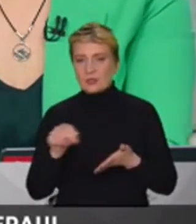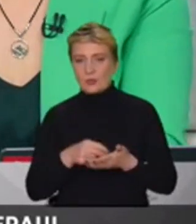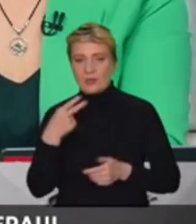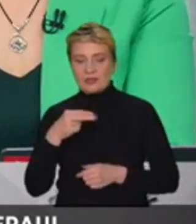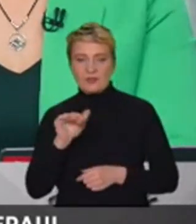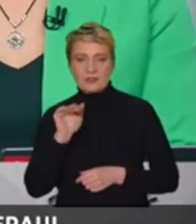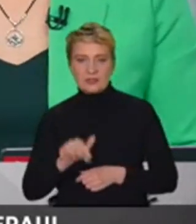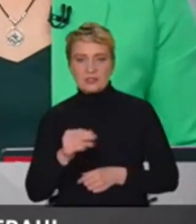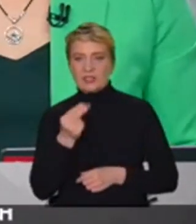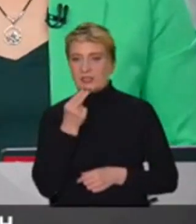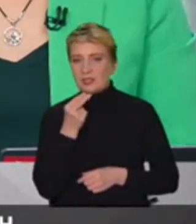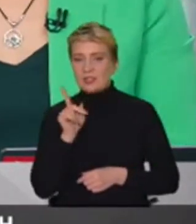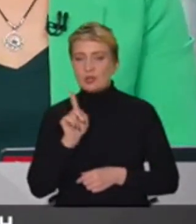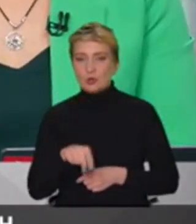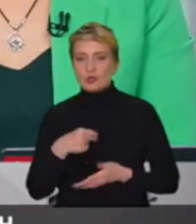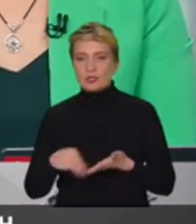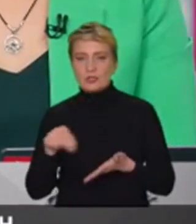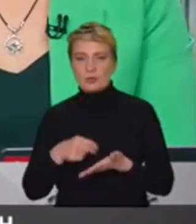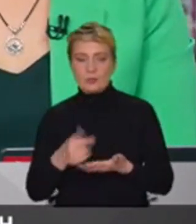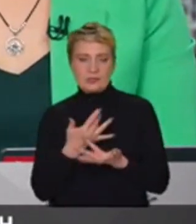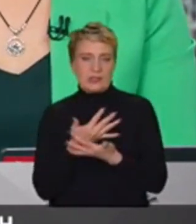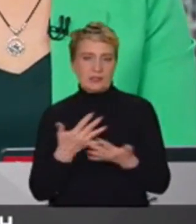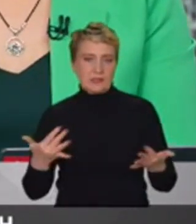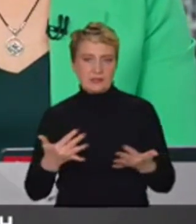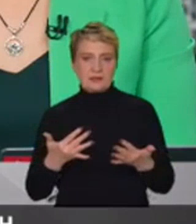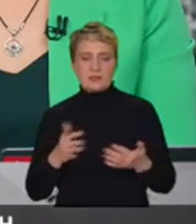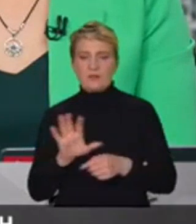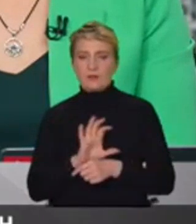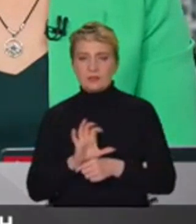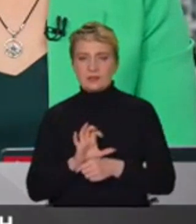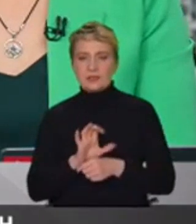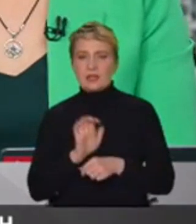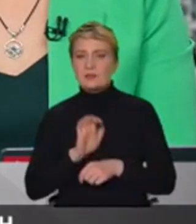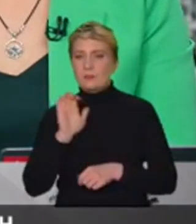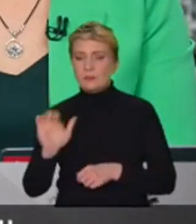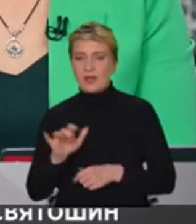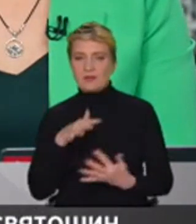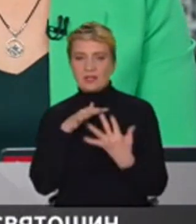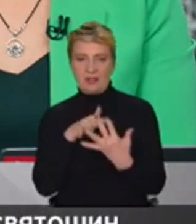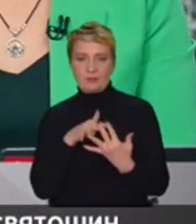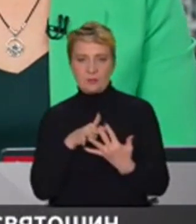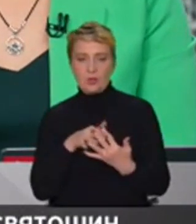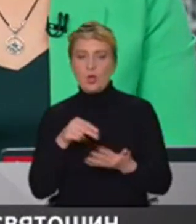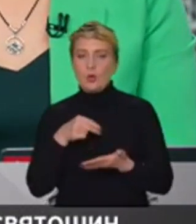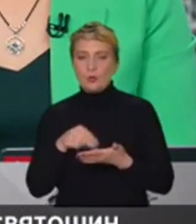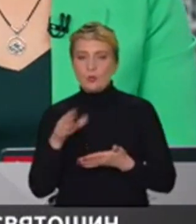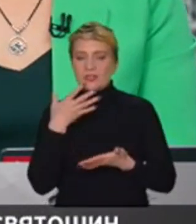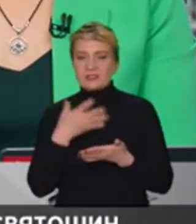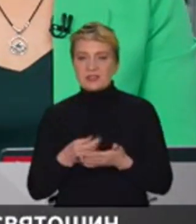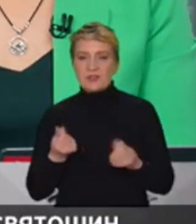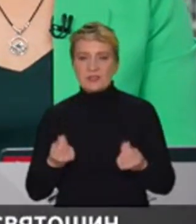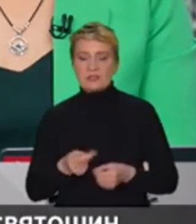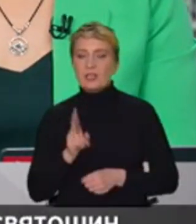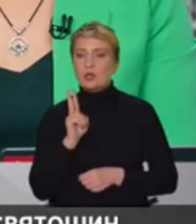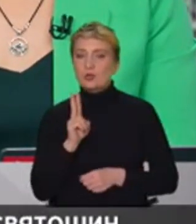тоже закупили, пюрешек, всех этих ролтонов и так далее, на фронт отправили, это уже было куплено за свои деньги. Хтось